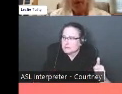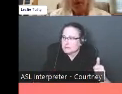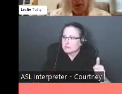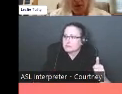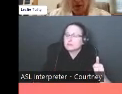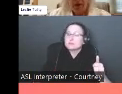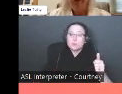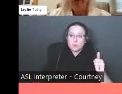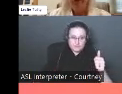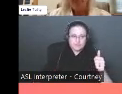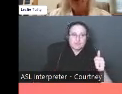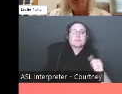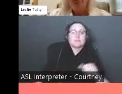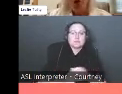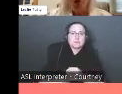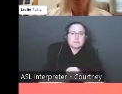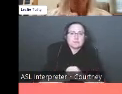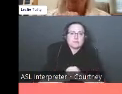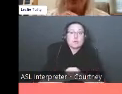Voilà, prochaine diapo.